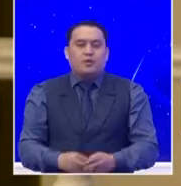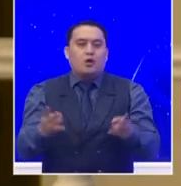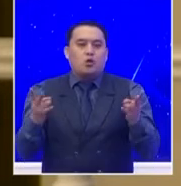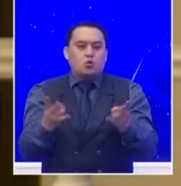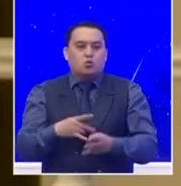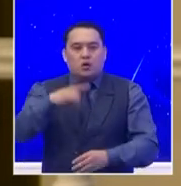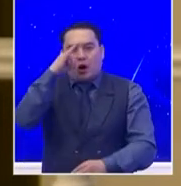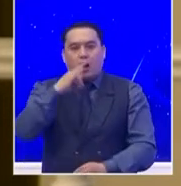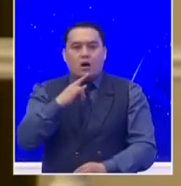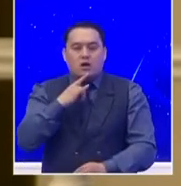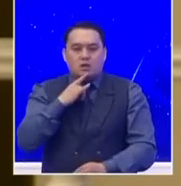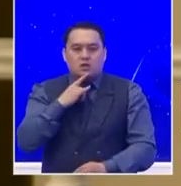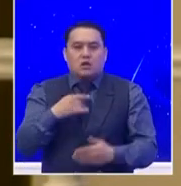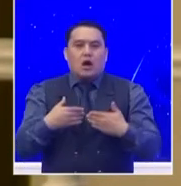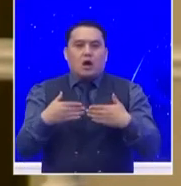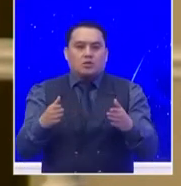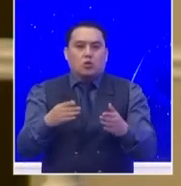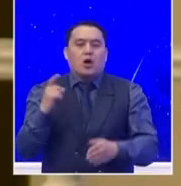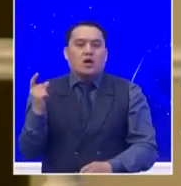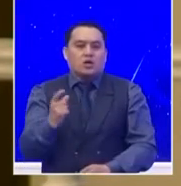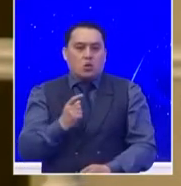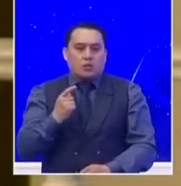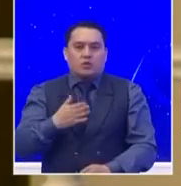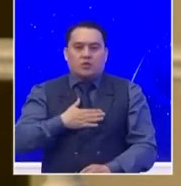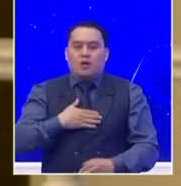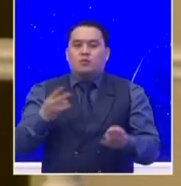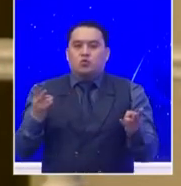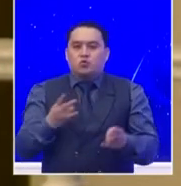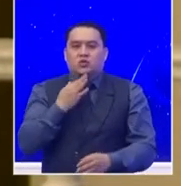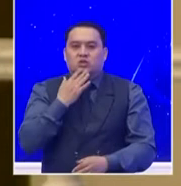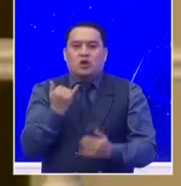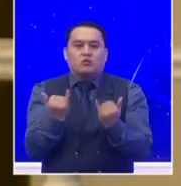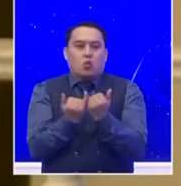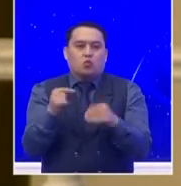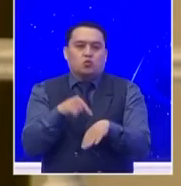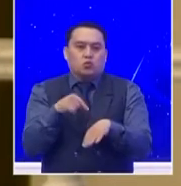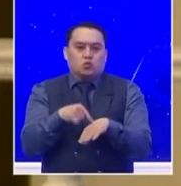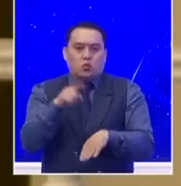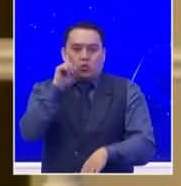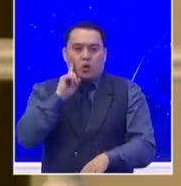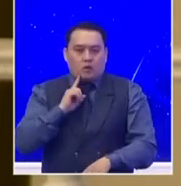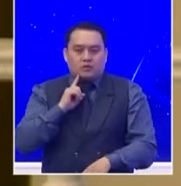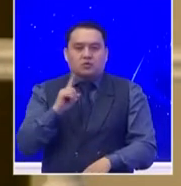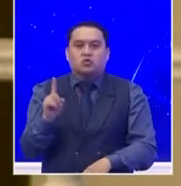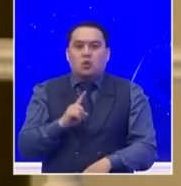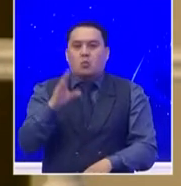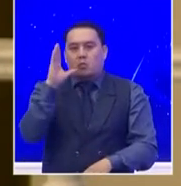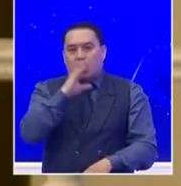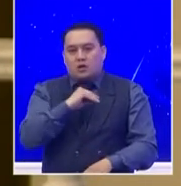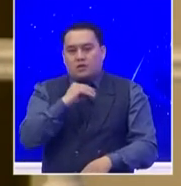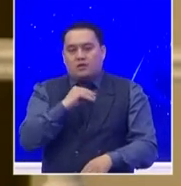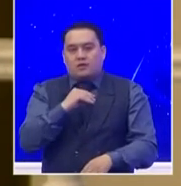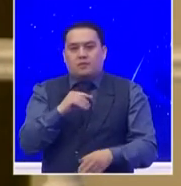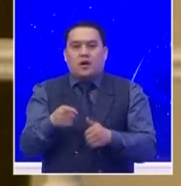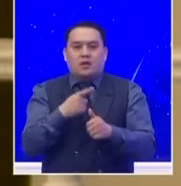Необходимо, чтобы Казахстан был открытой страной с открытой экономикой. То есть нам нужно, чтобы иностранные гости чувствовали себя здесь комфортно, чтобы они могли ориентироваться